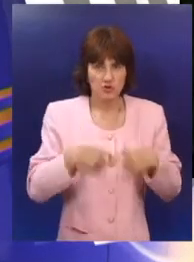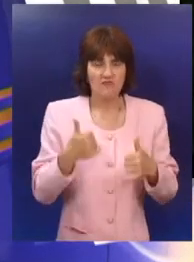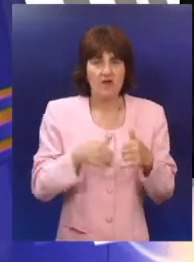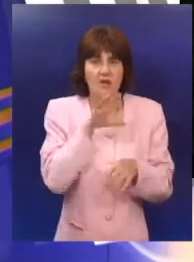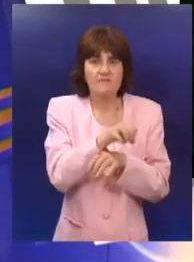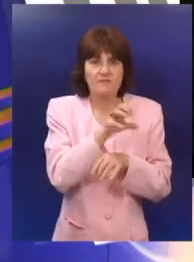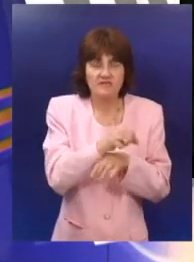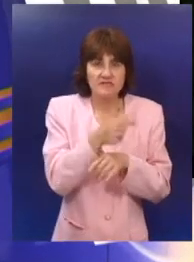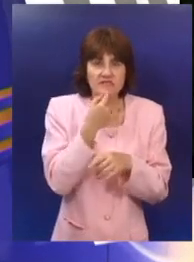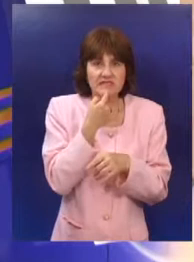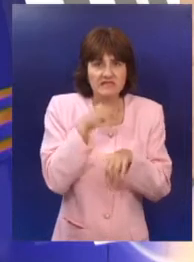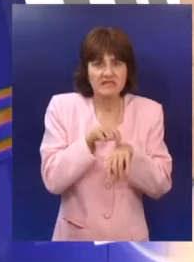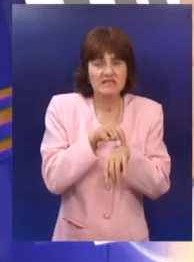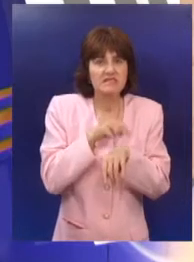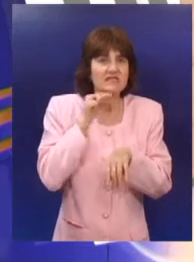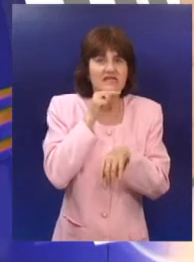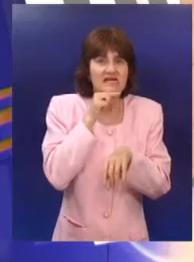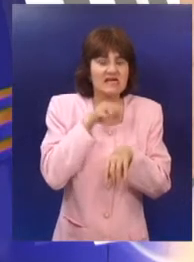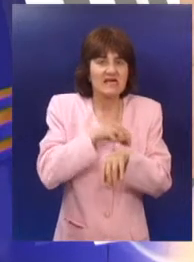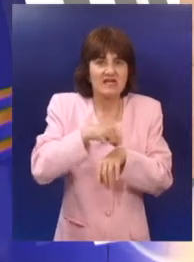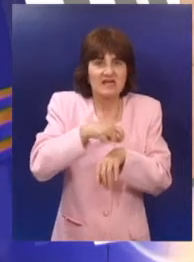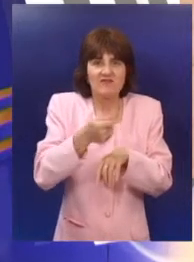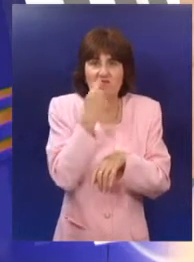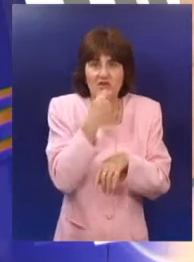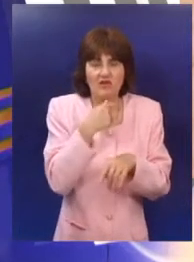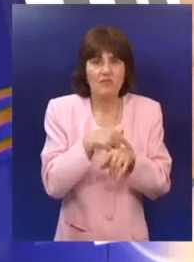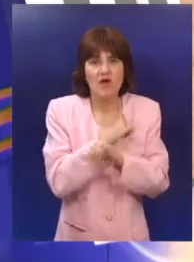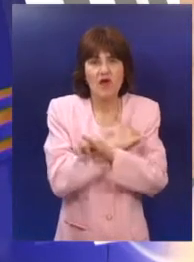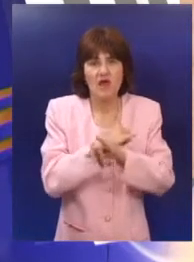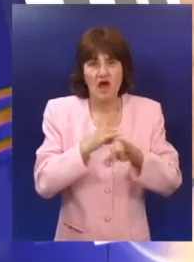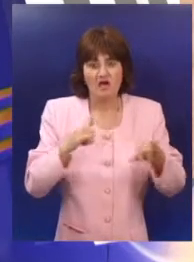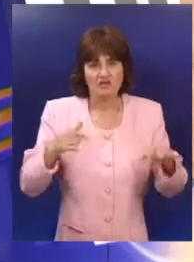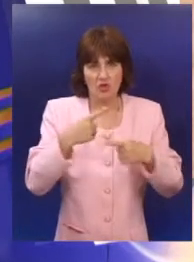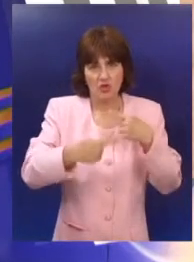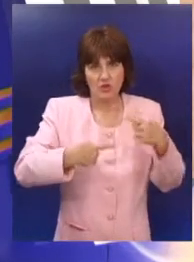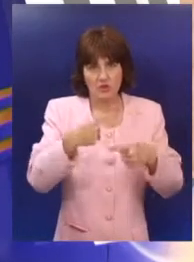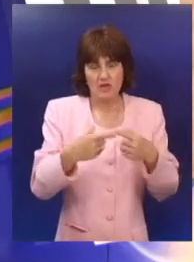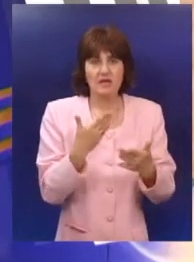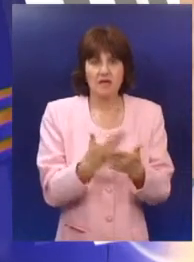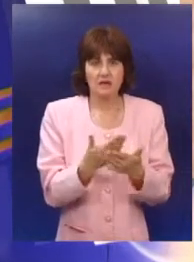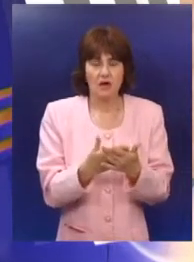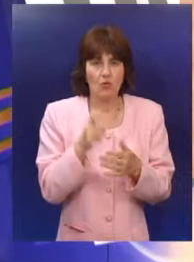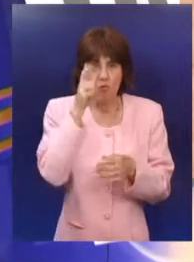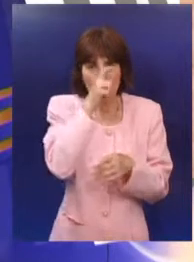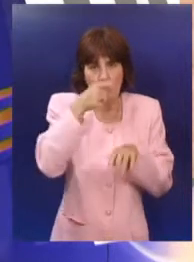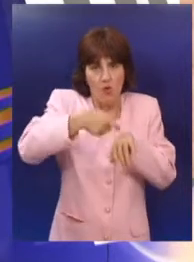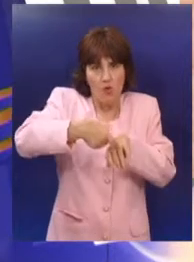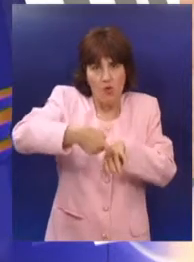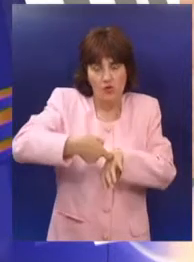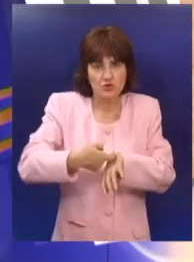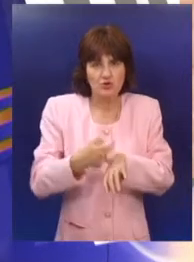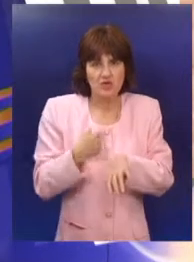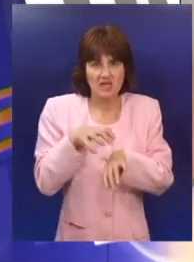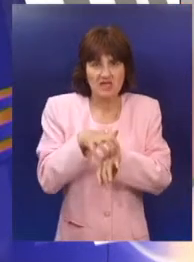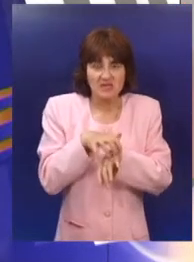ili na čoveku, krpelji sišu krv i hrane se krvlju kako bi se odvijao njihov razvoj i razmnožavanje. Svojim prisustvom na koži